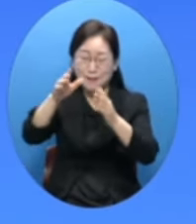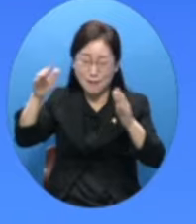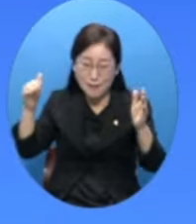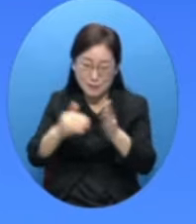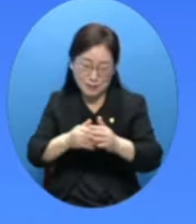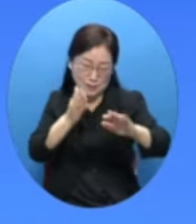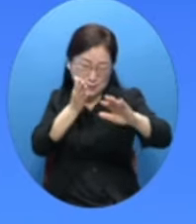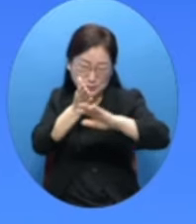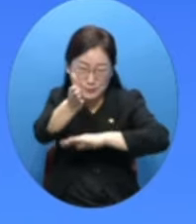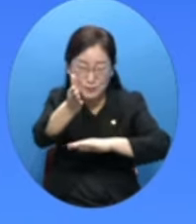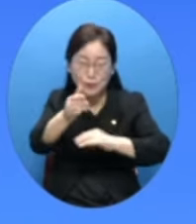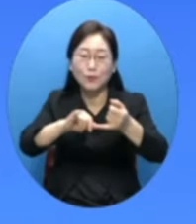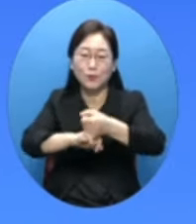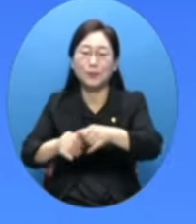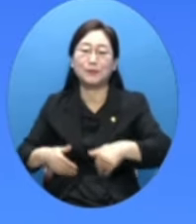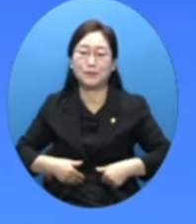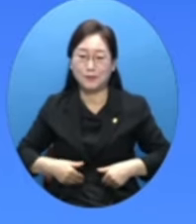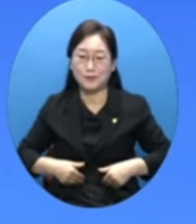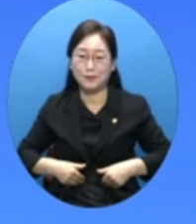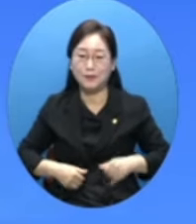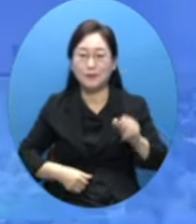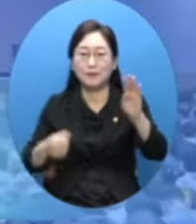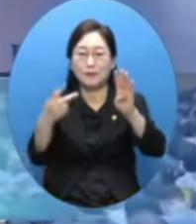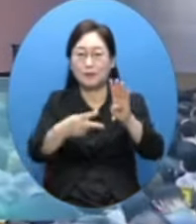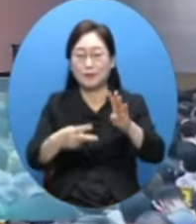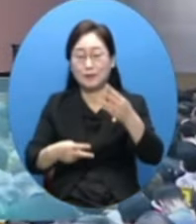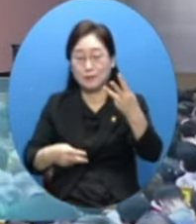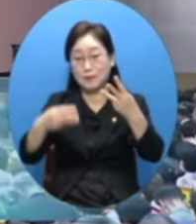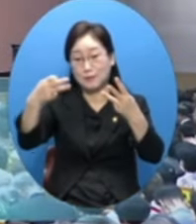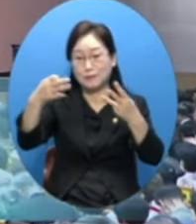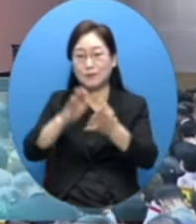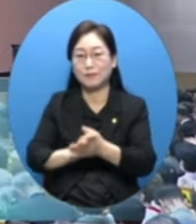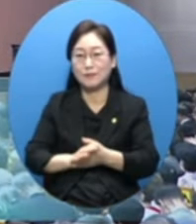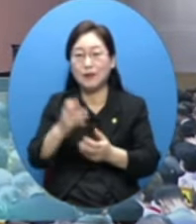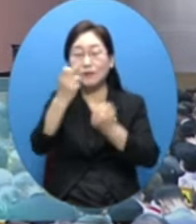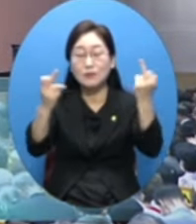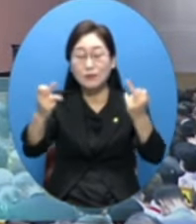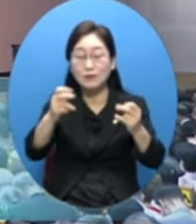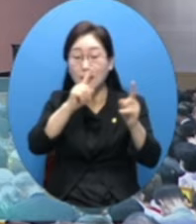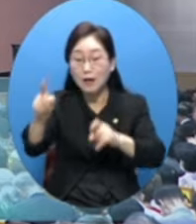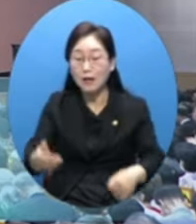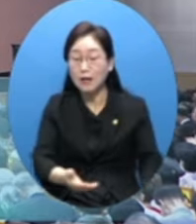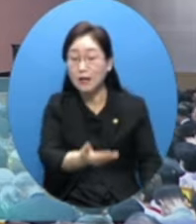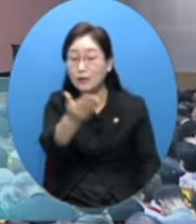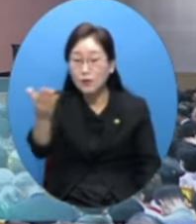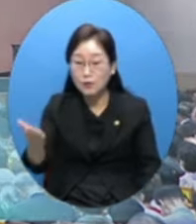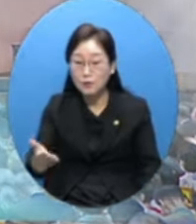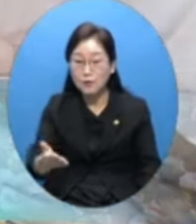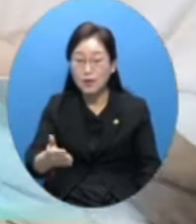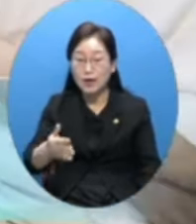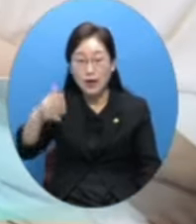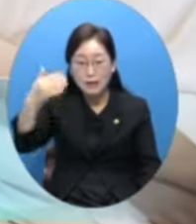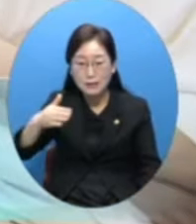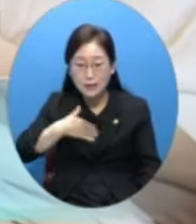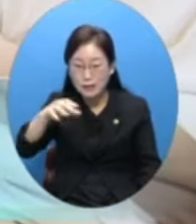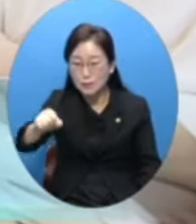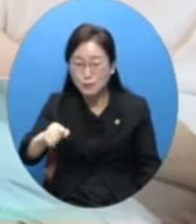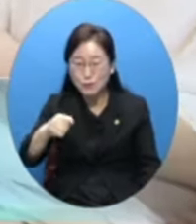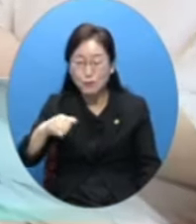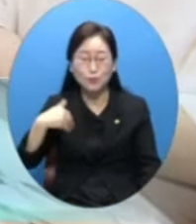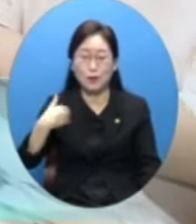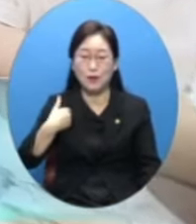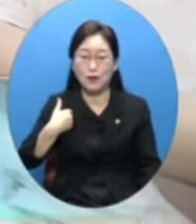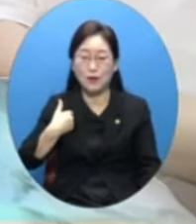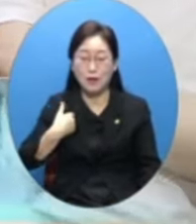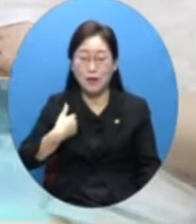앞만 보고 달려나가야 되는 것입니다. 빌립보서 3장 13절 14절입니다 형제들아, 나는 아직 내가 잡은 줄로 여기지 아니하고 오직 한 일,